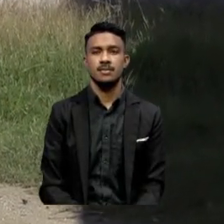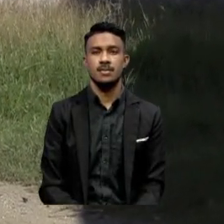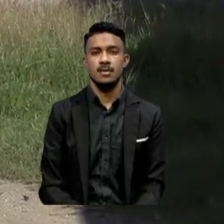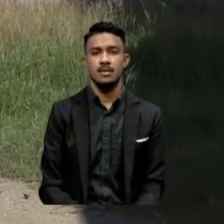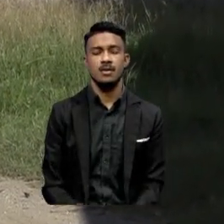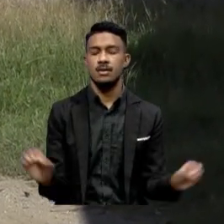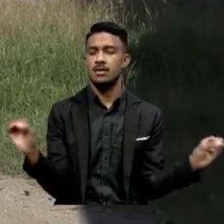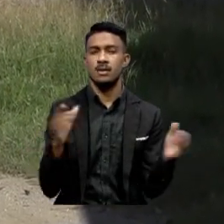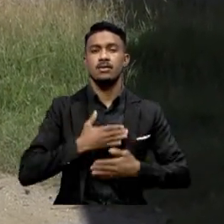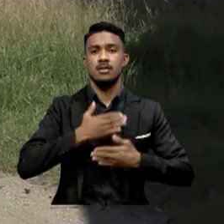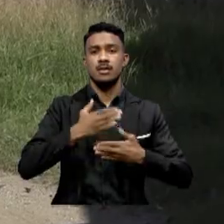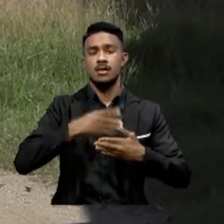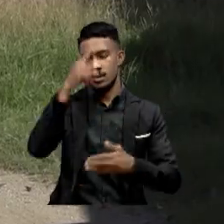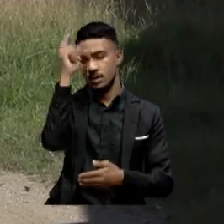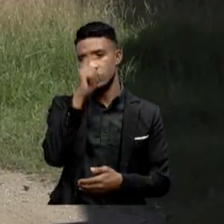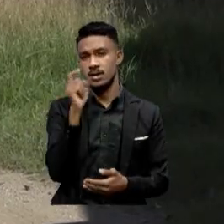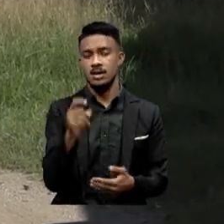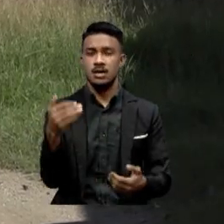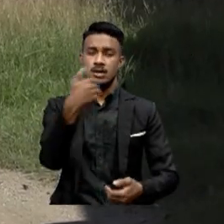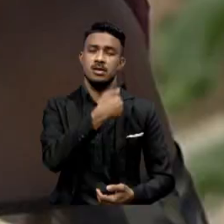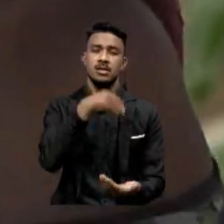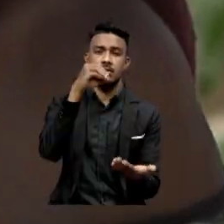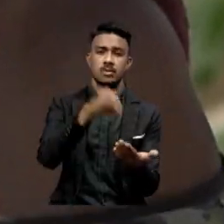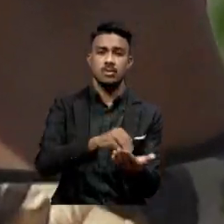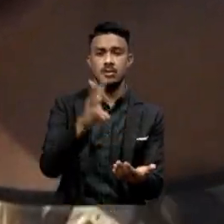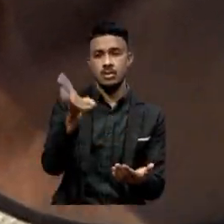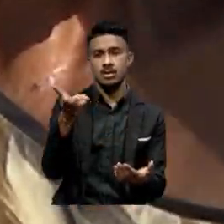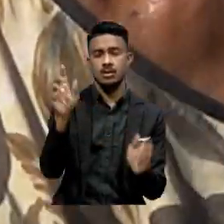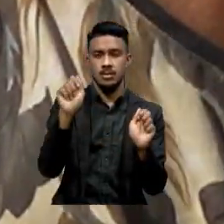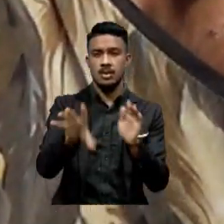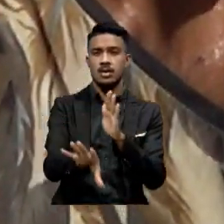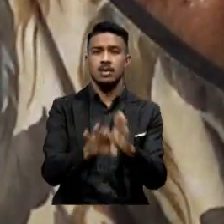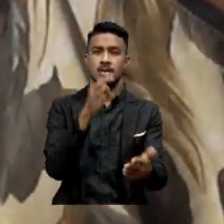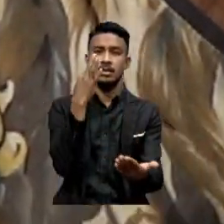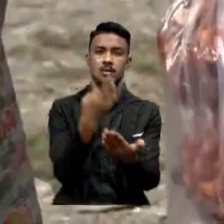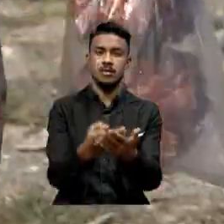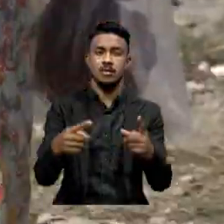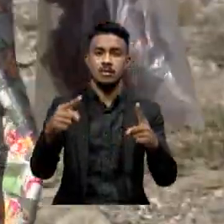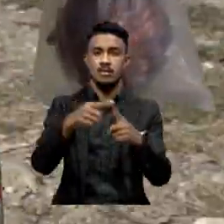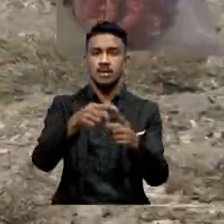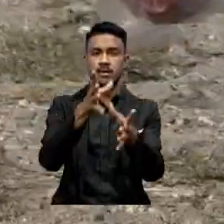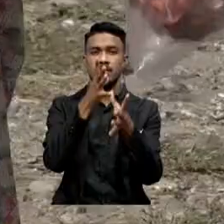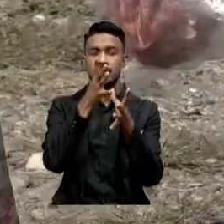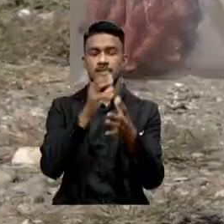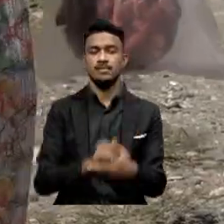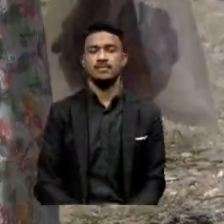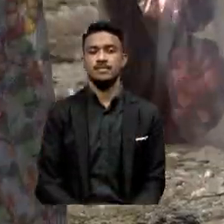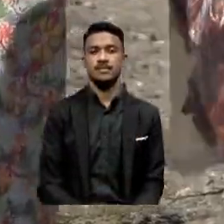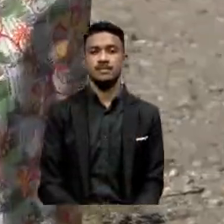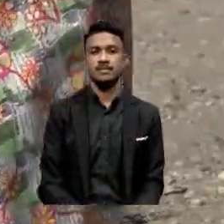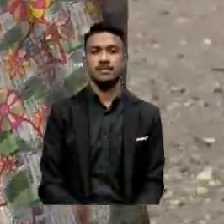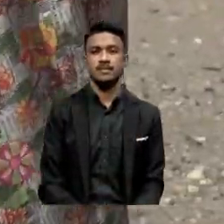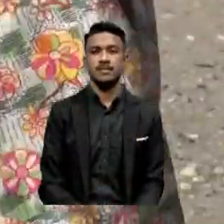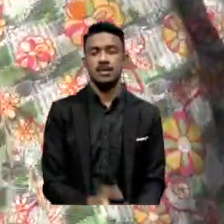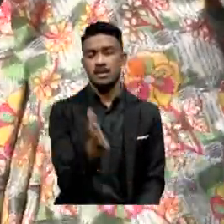Infelizmente, tambe idade sedau to tinang neng nulu, Senyora Rosa sedang belahetang subsidio bagi dosus ninian. Mena se